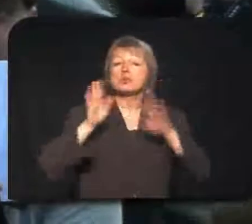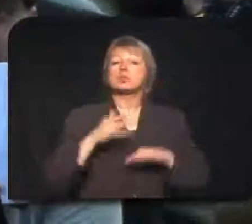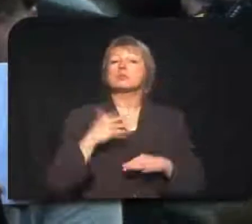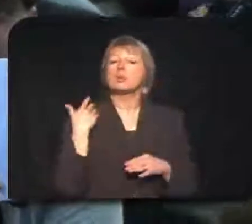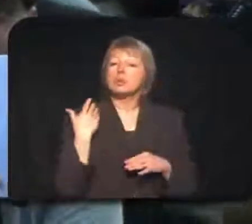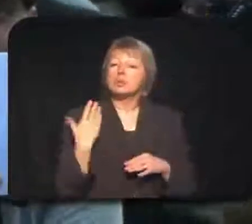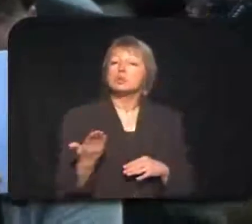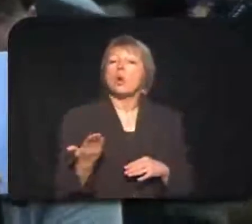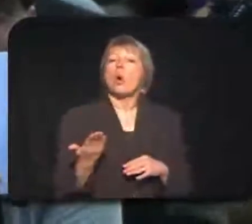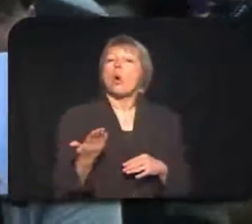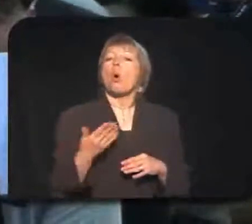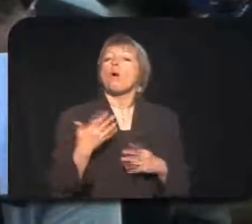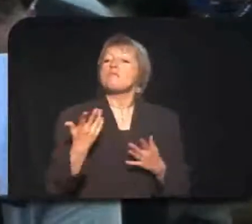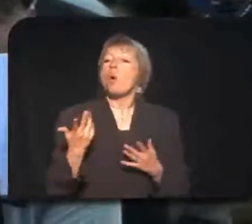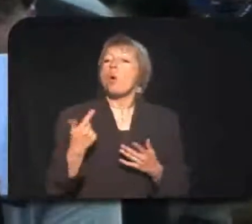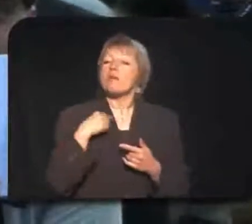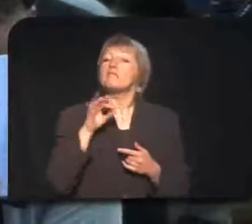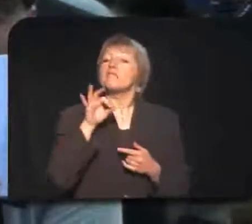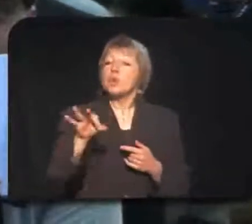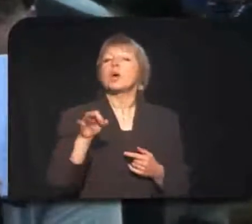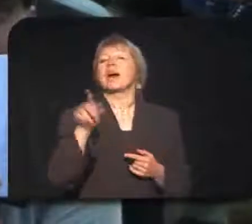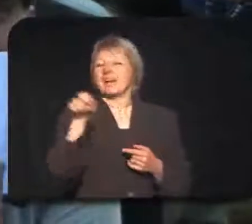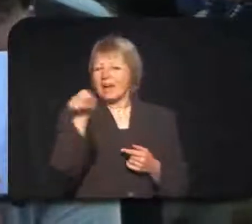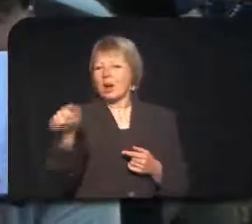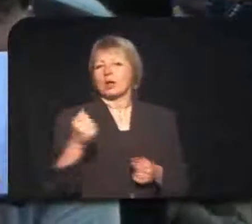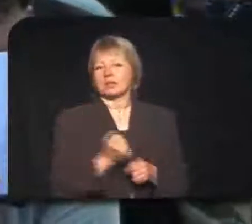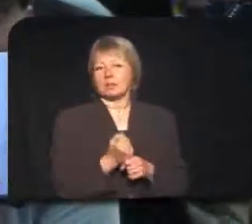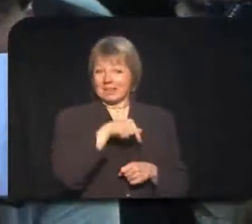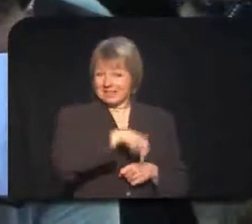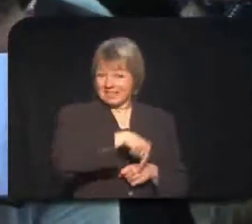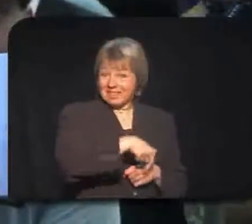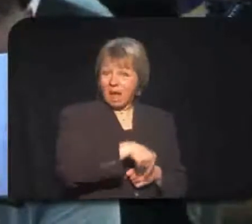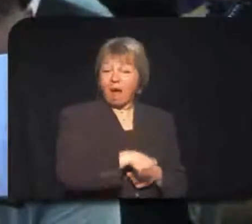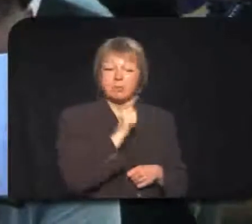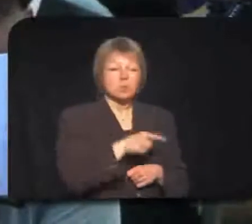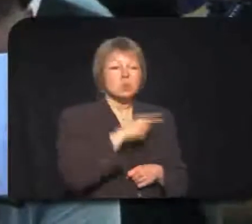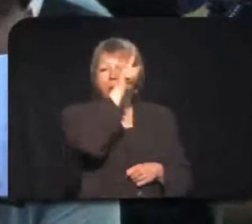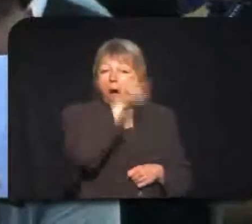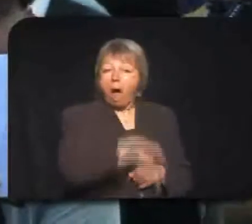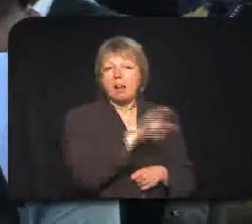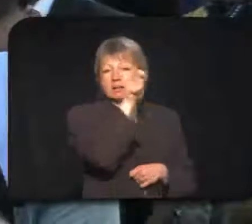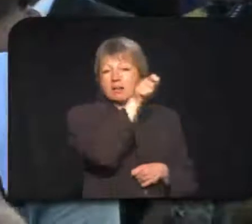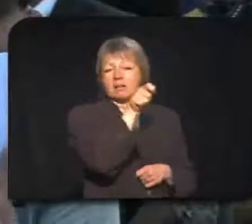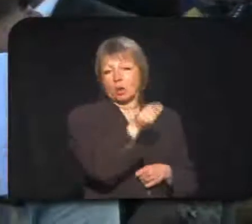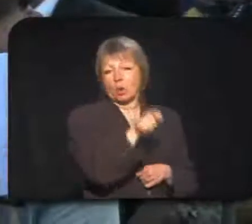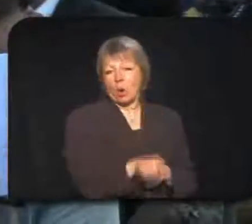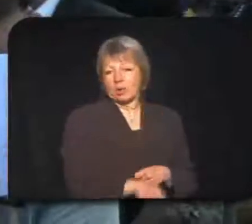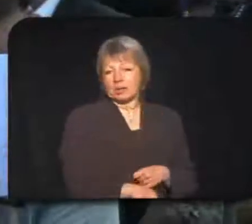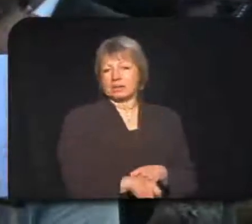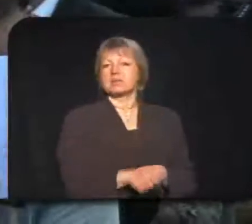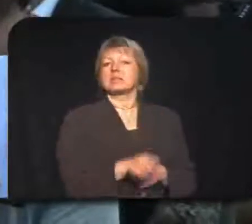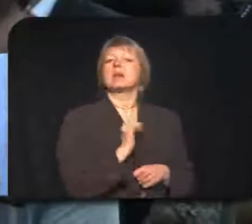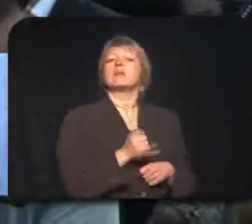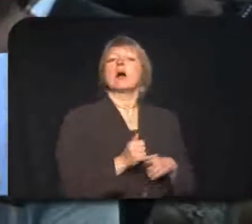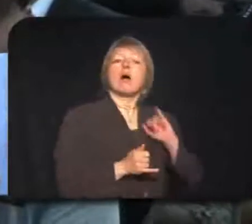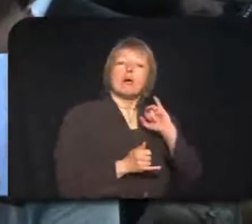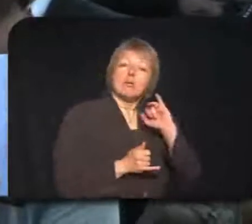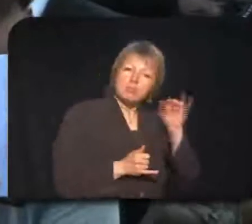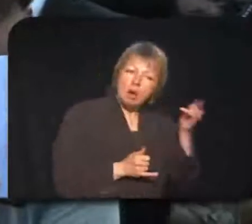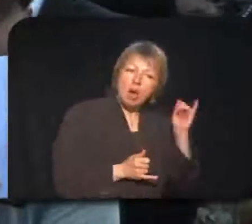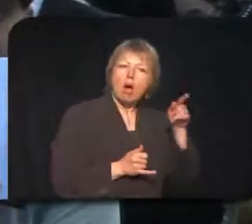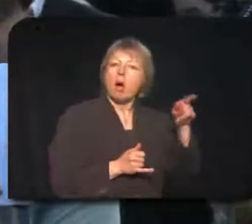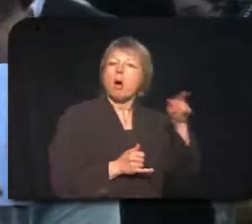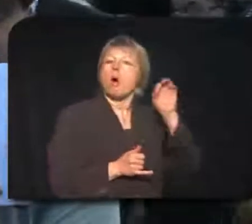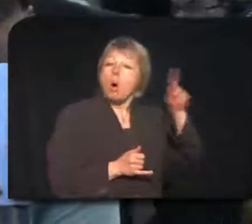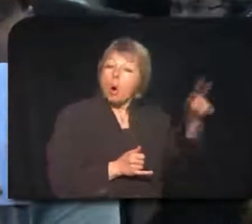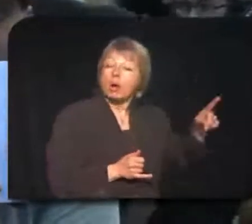Kreuzchen da zu machen wo man dafür ist wichtig ist hier seine Kreuzchen quasi überall zu machen wo man sagt dem kann ich prinzipiell zustimmen